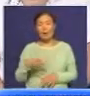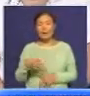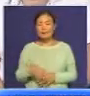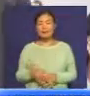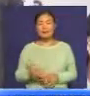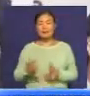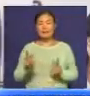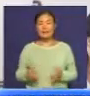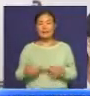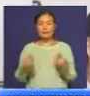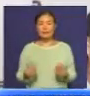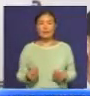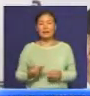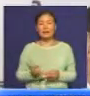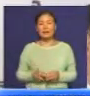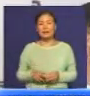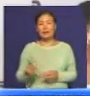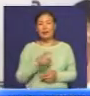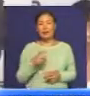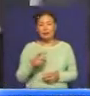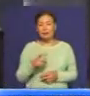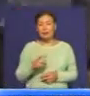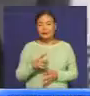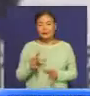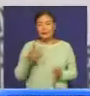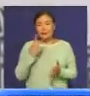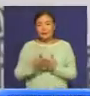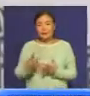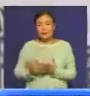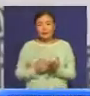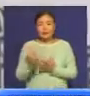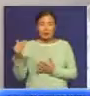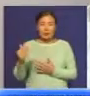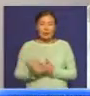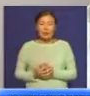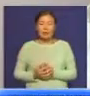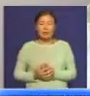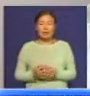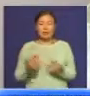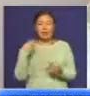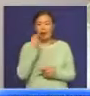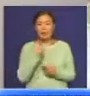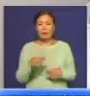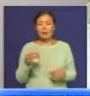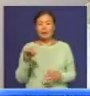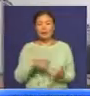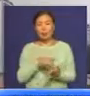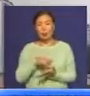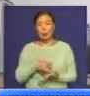заключены соглашения о развитии социально-экономических показателей, сферы промышленности, предпринимательства и туризма.